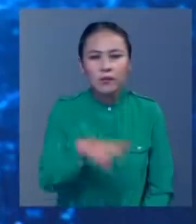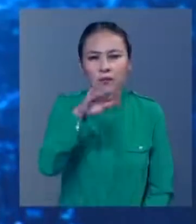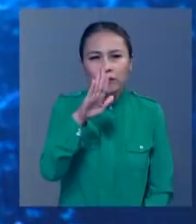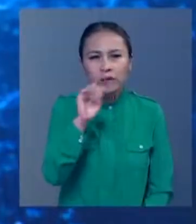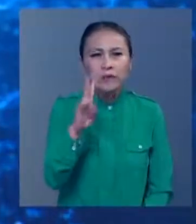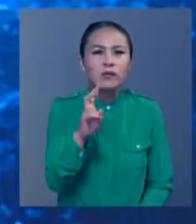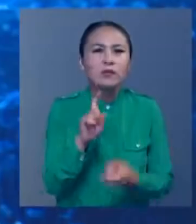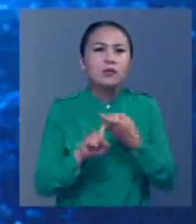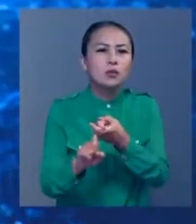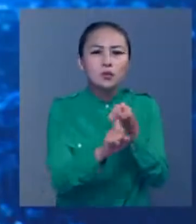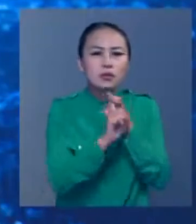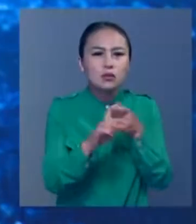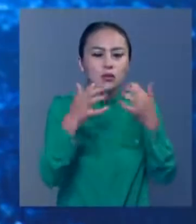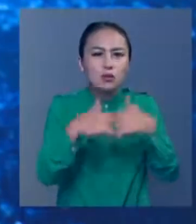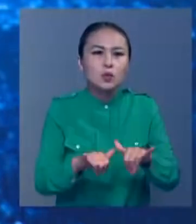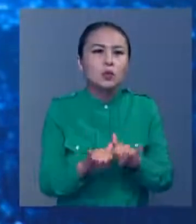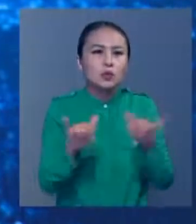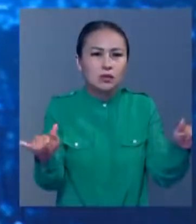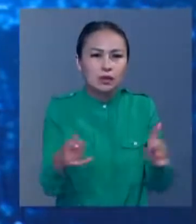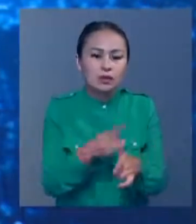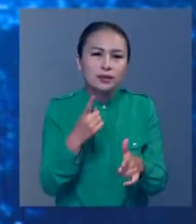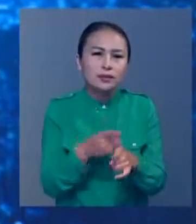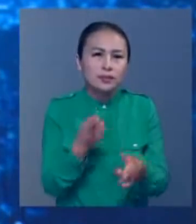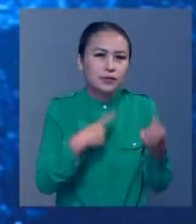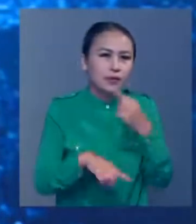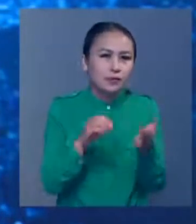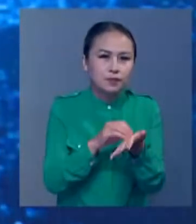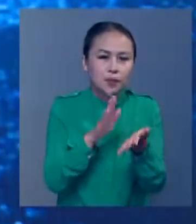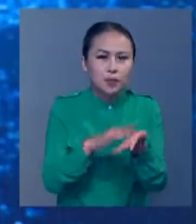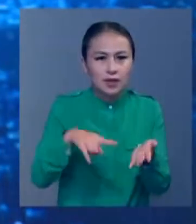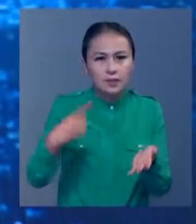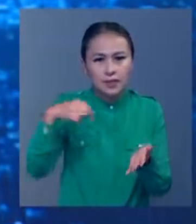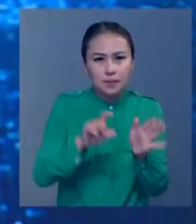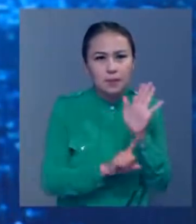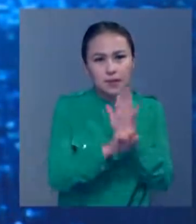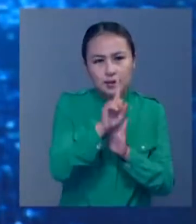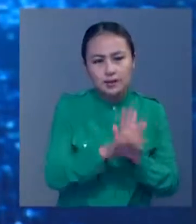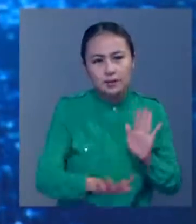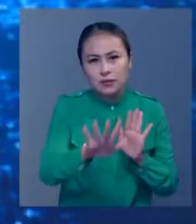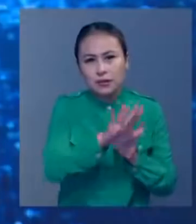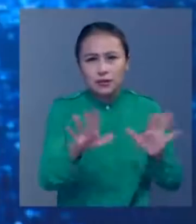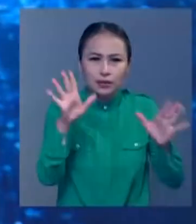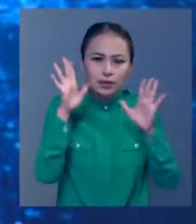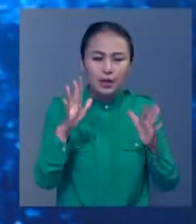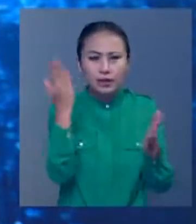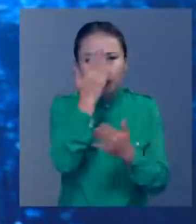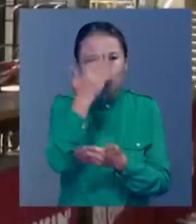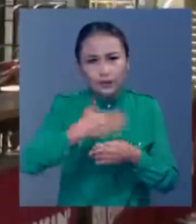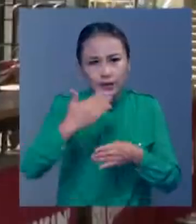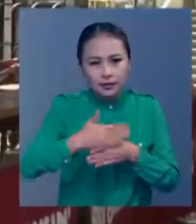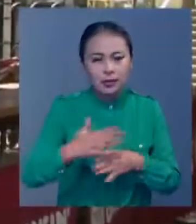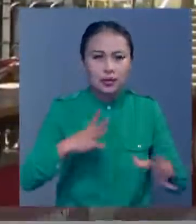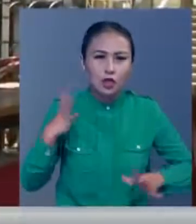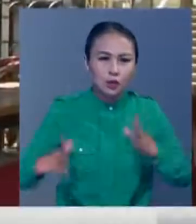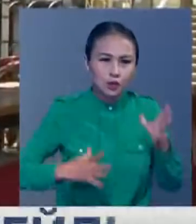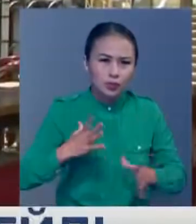Ливанда вирус жұқтырғандар саны көбейіп, шектеу шаралары қайта енгізілді. Осы аптадан бастап ел аумағындағы діни нысандар, кинотеатрлар,